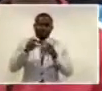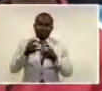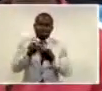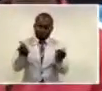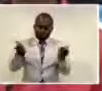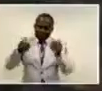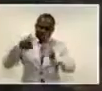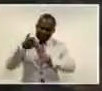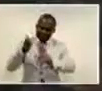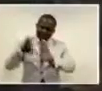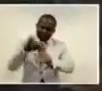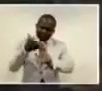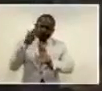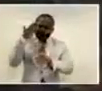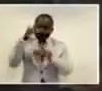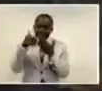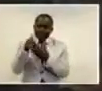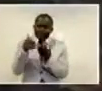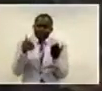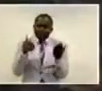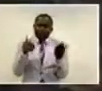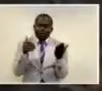tugakikemura vuba vuba vuba uko